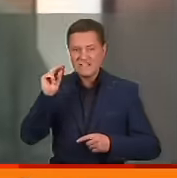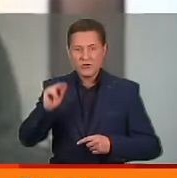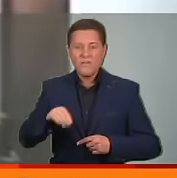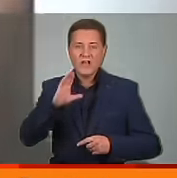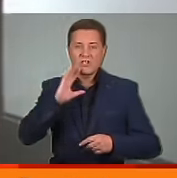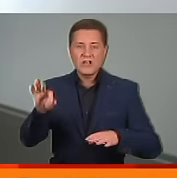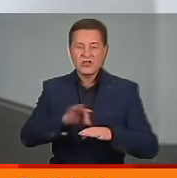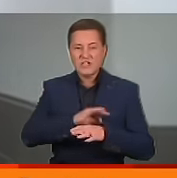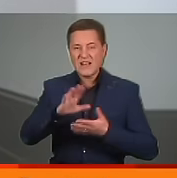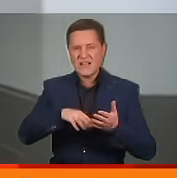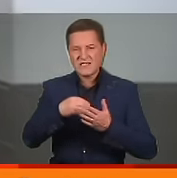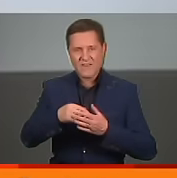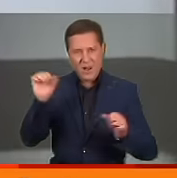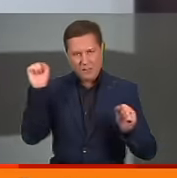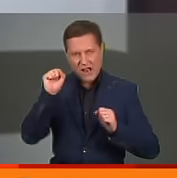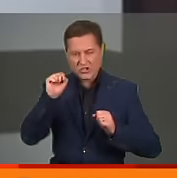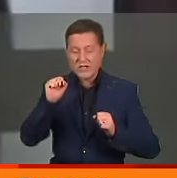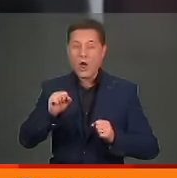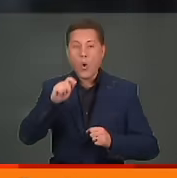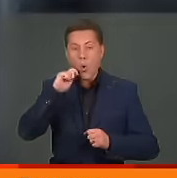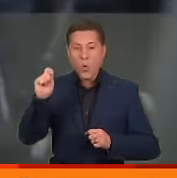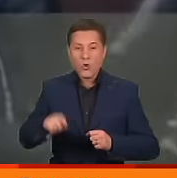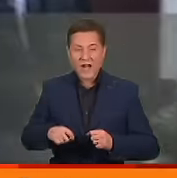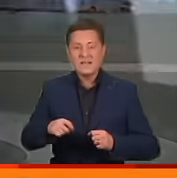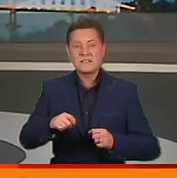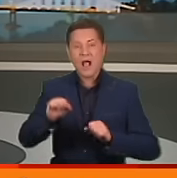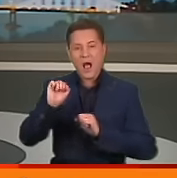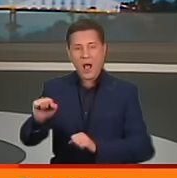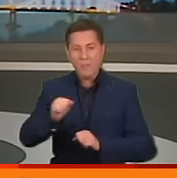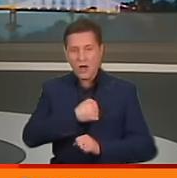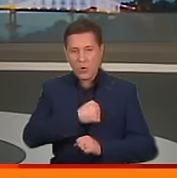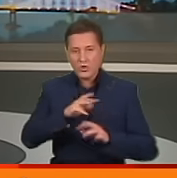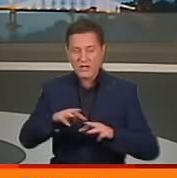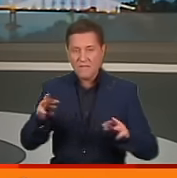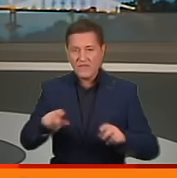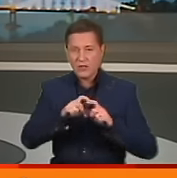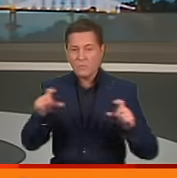називає маячнею. А ось українське оборонне відомство вже заявило,